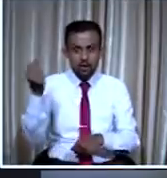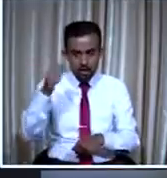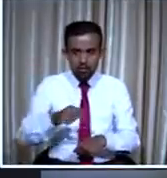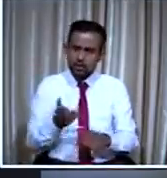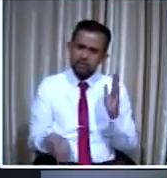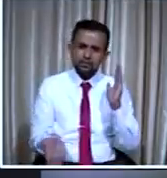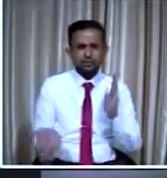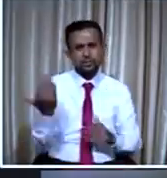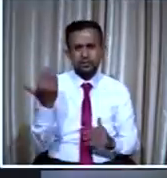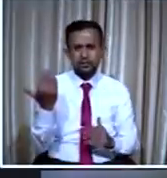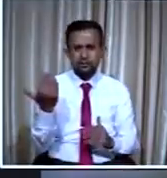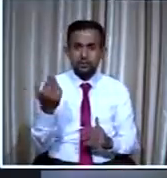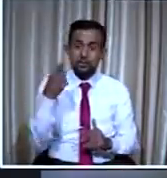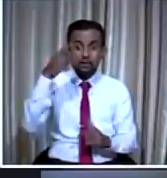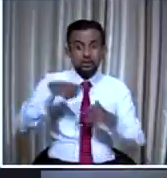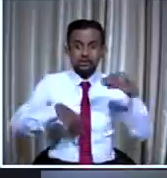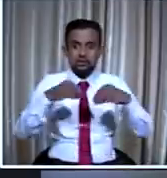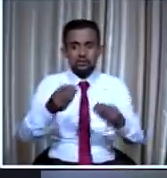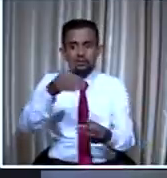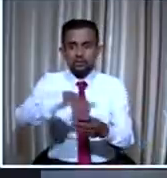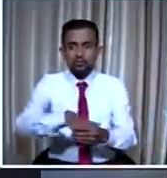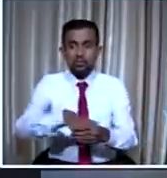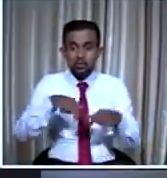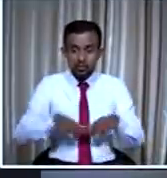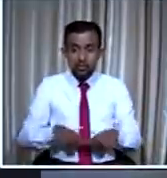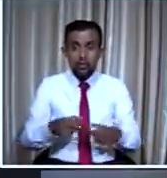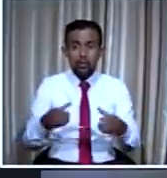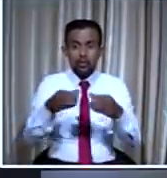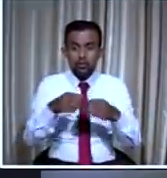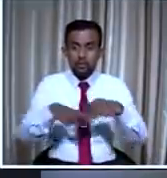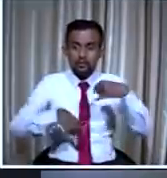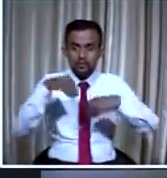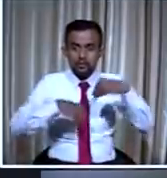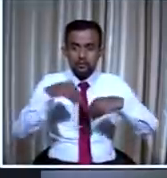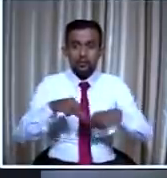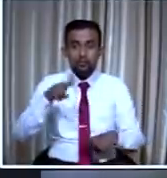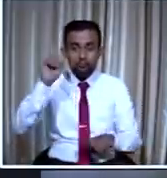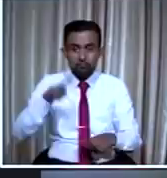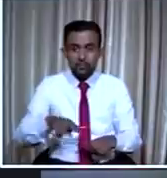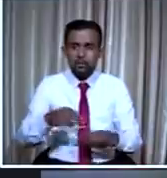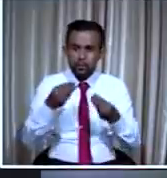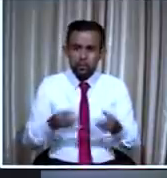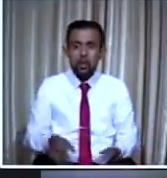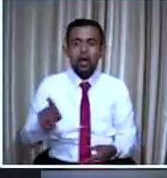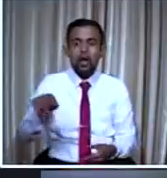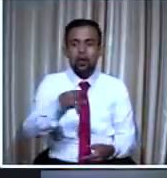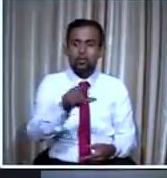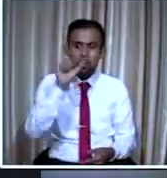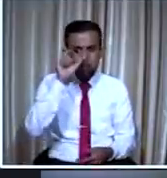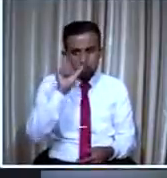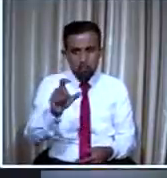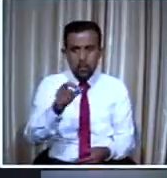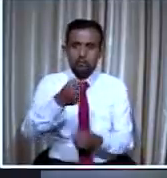යයි. එදාට ඡන්දෙකට එමු. අපි සියලු දෙනා ඒ ඡන්දෙන් දිනන්න පෙරදෙන්න කවුද කියලා බලලා